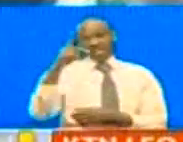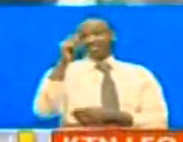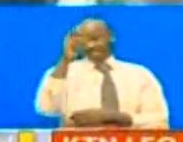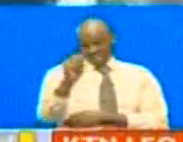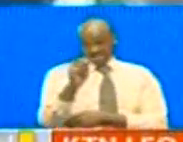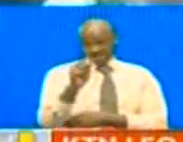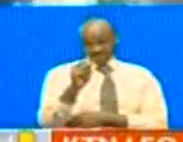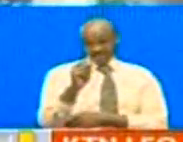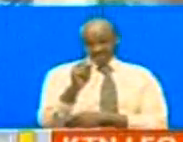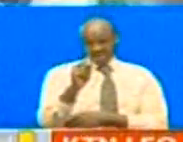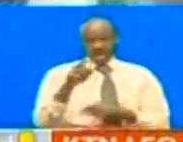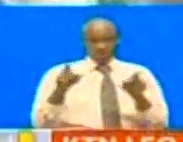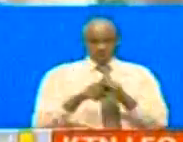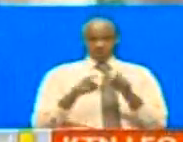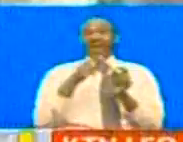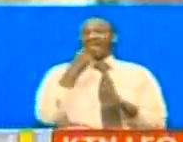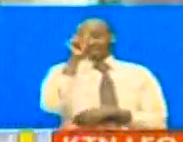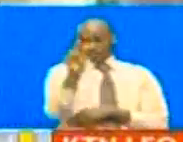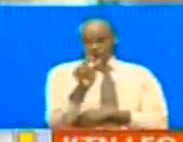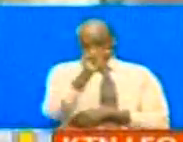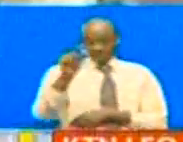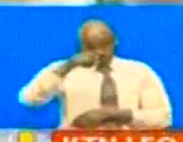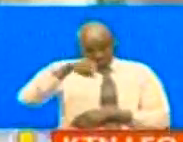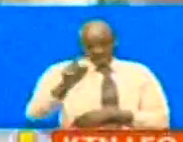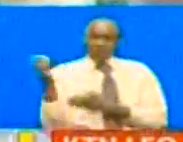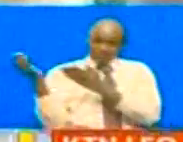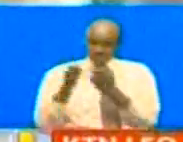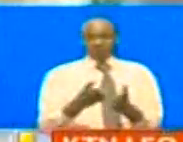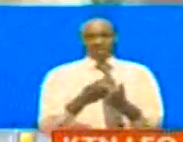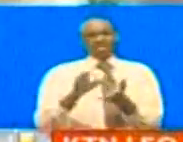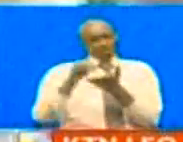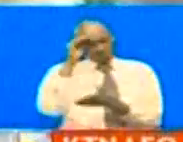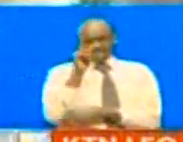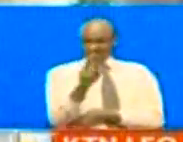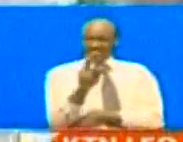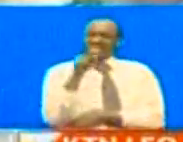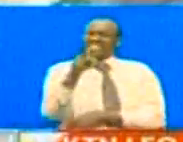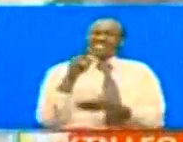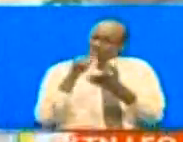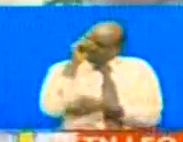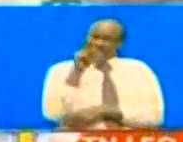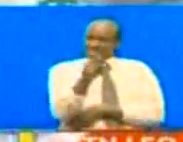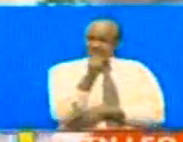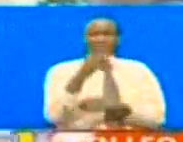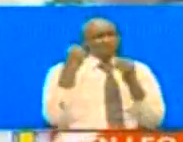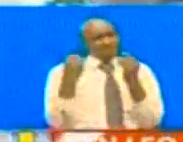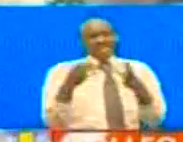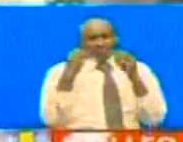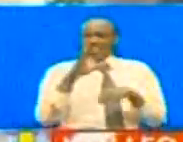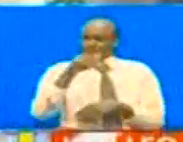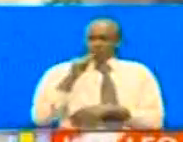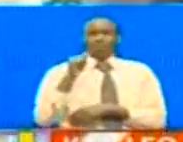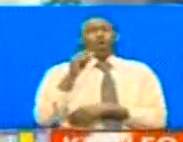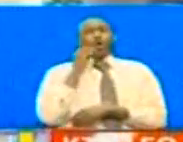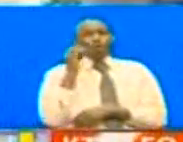KTN na Red Cross ambao wameweza kutuletea mwanafunzi. Hao wanafunzi wengi wanatoka kwa